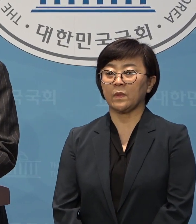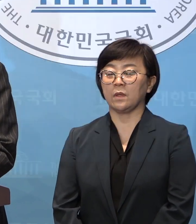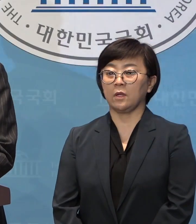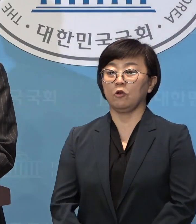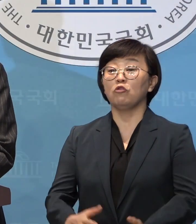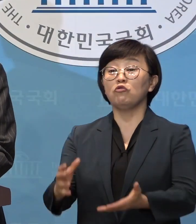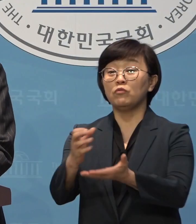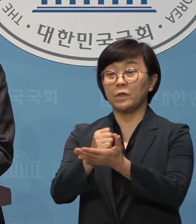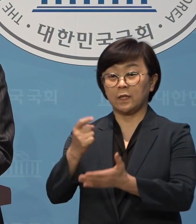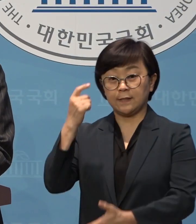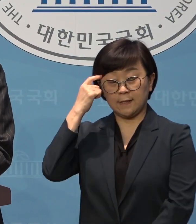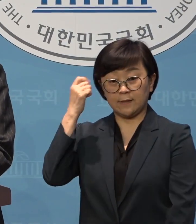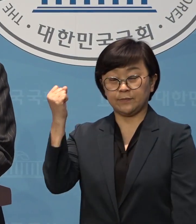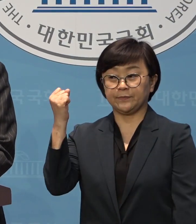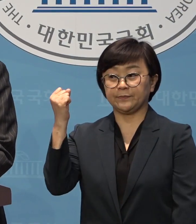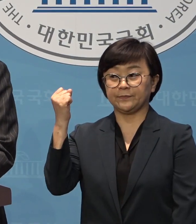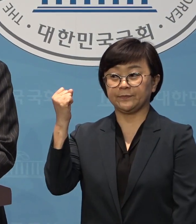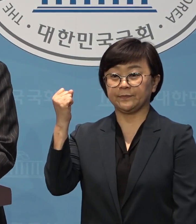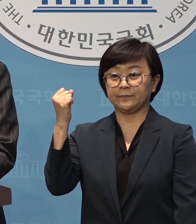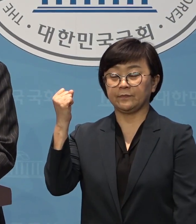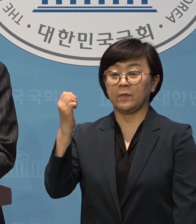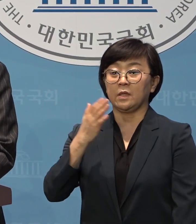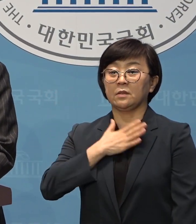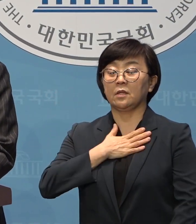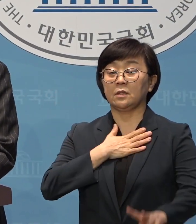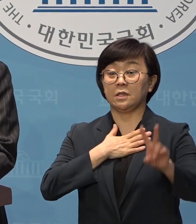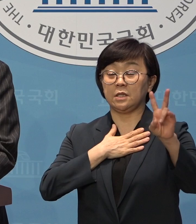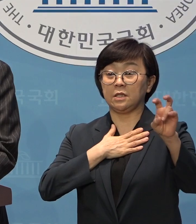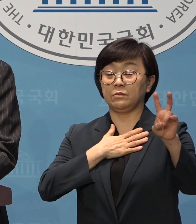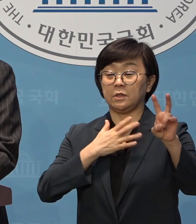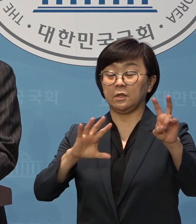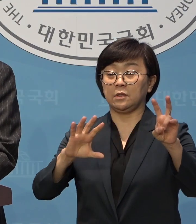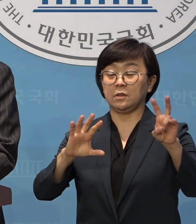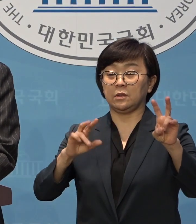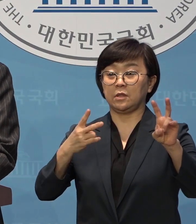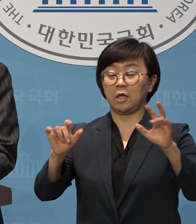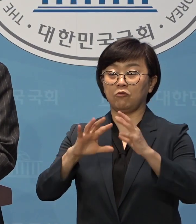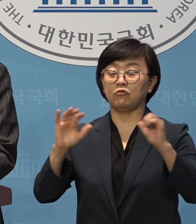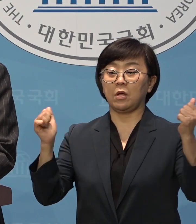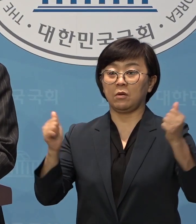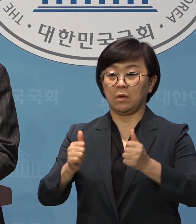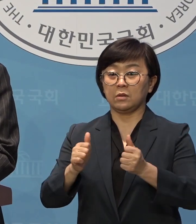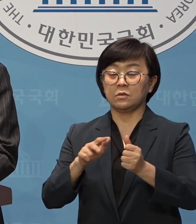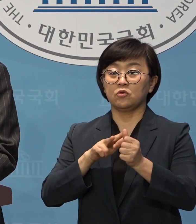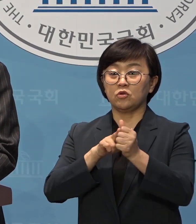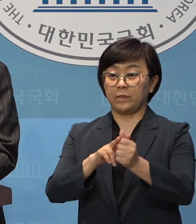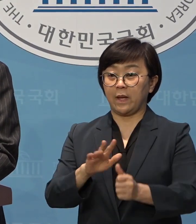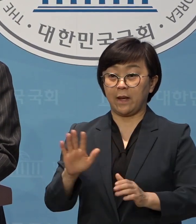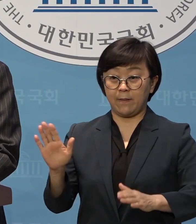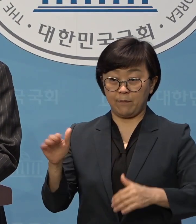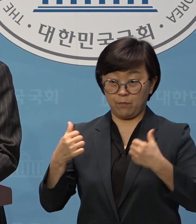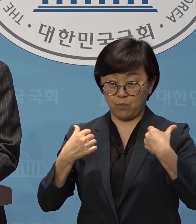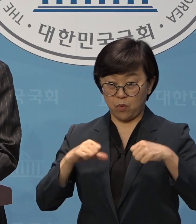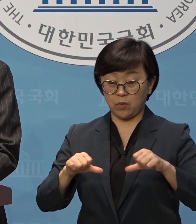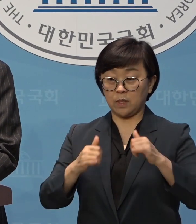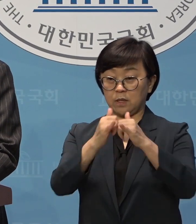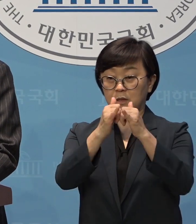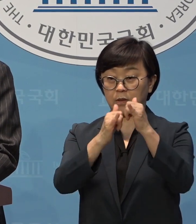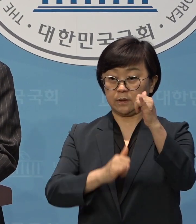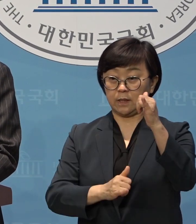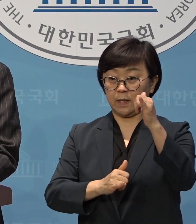운명이라 생각합니다. 저는 21대 국회의원 총선에 출마하지 않겠습니다. 역사의